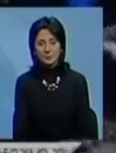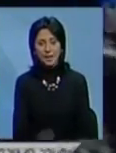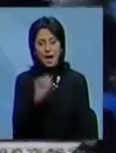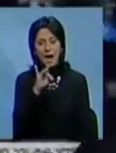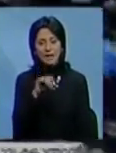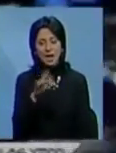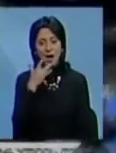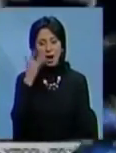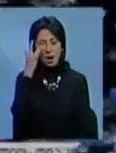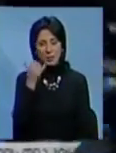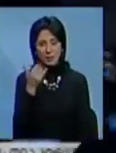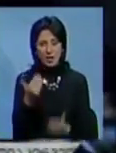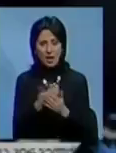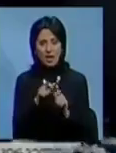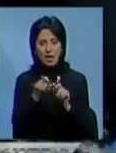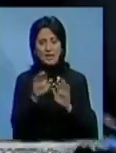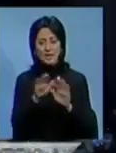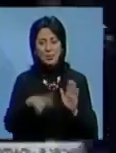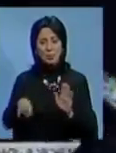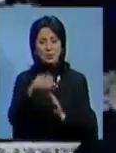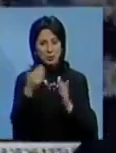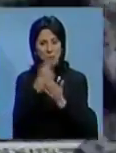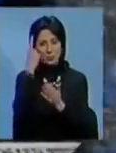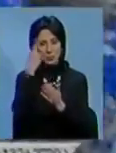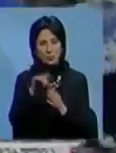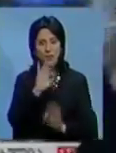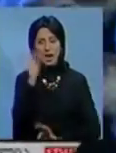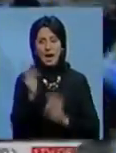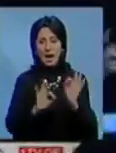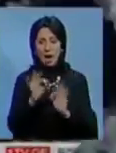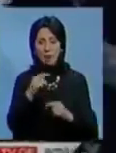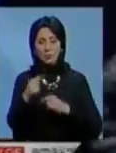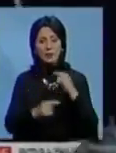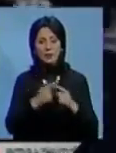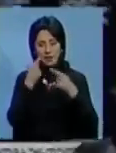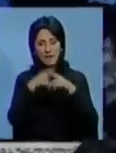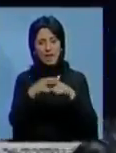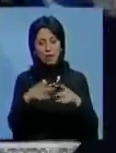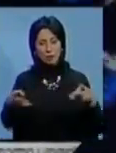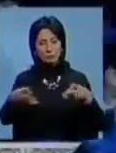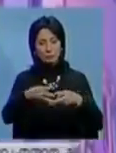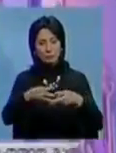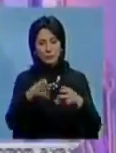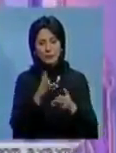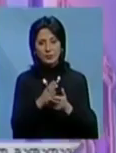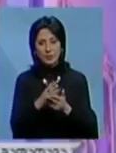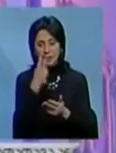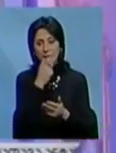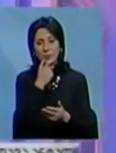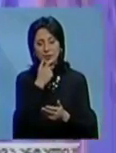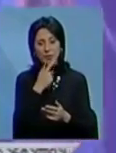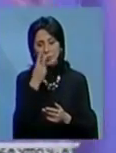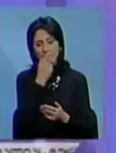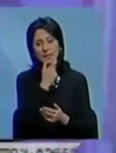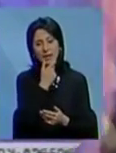არტეკ ჰაუსი ვაშინგტონის ახლად გახსნილი საგამოფენო სივრცეა, სადაც ხელოვნება და თანამედროვე ტექნოლოგიები ერთმანეთს ერწყმის. დამთვალიერებელი